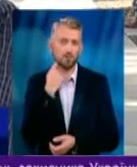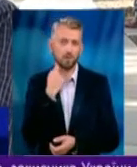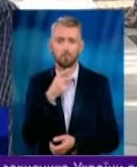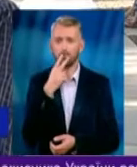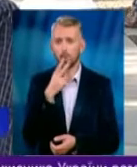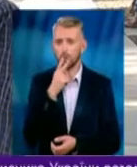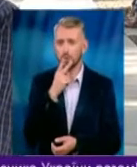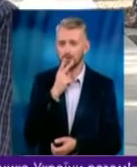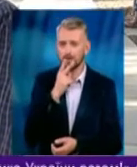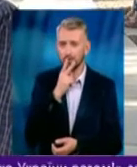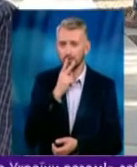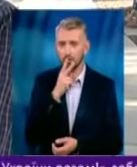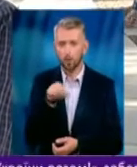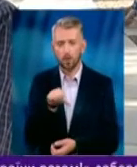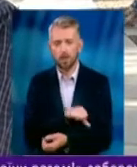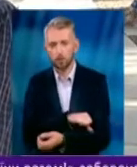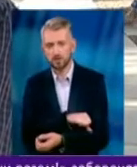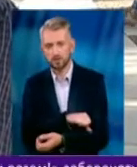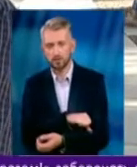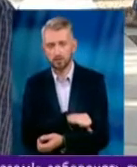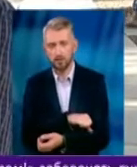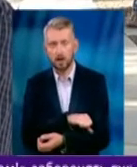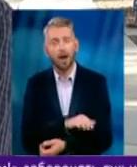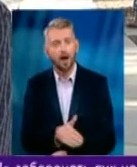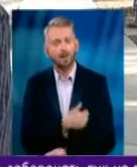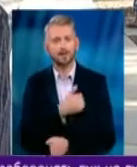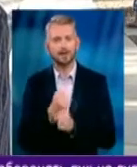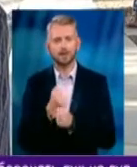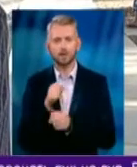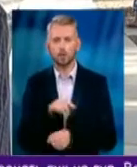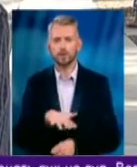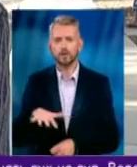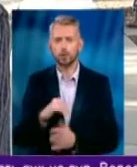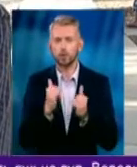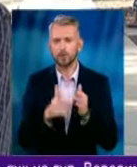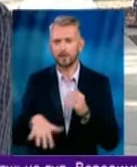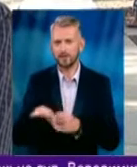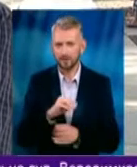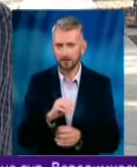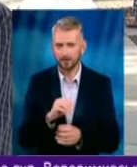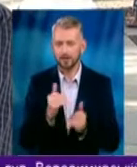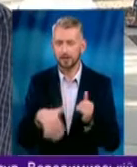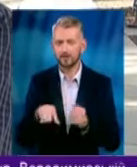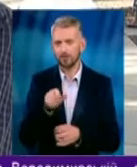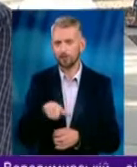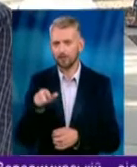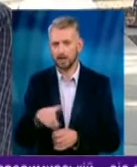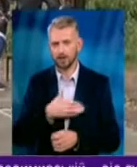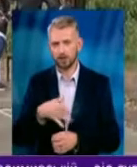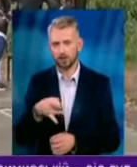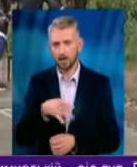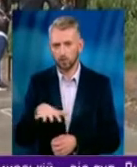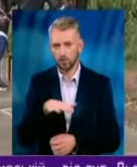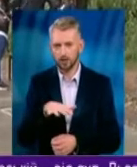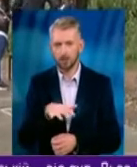покурити у колодця. От. А хотілося зробити цю територію для всіх, для всього населення нашого району.